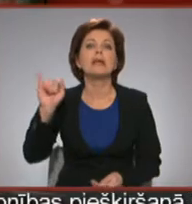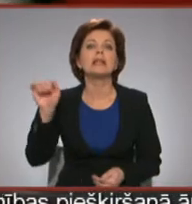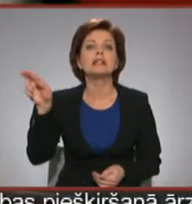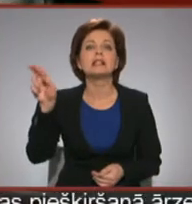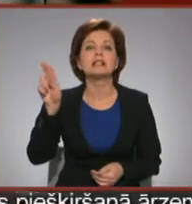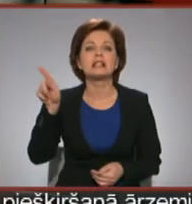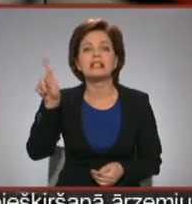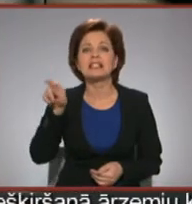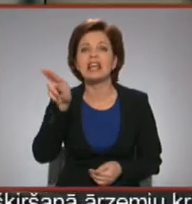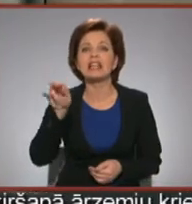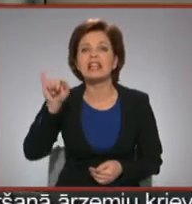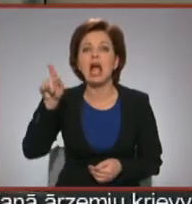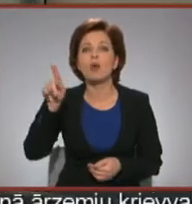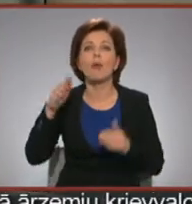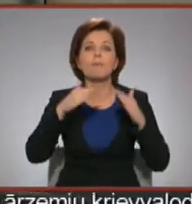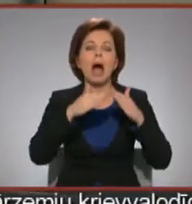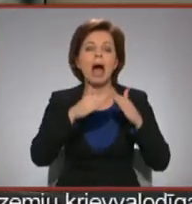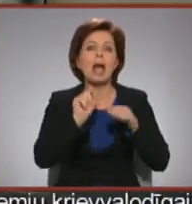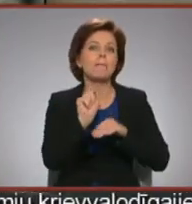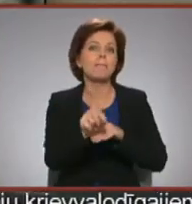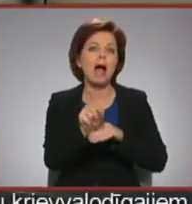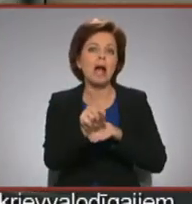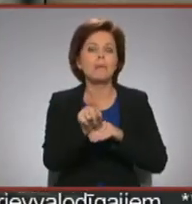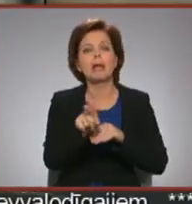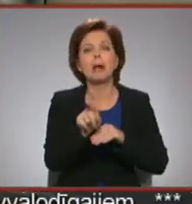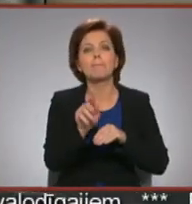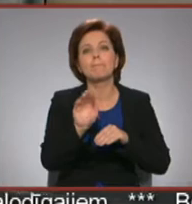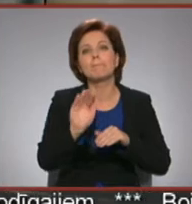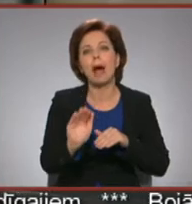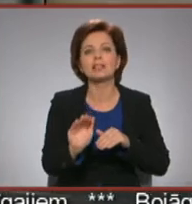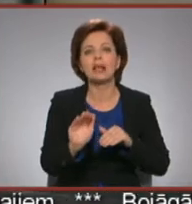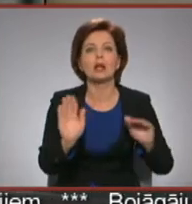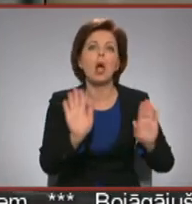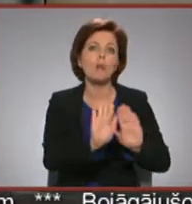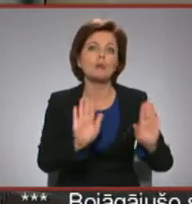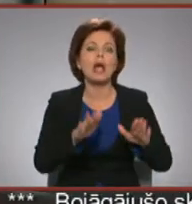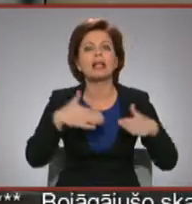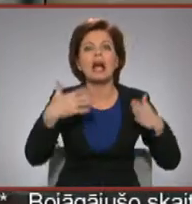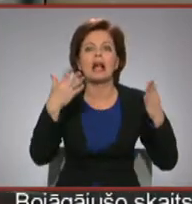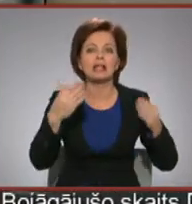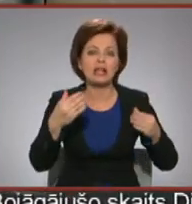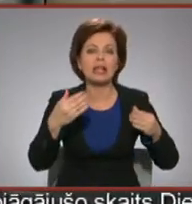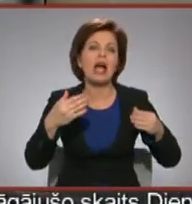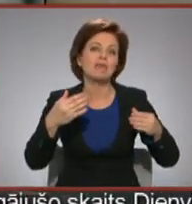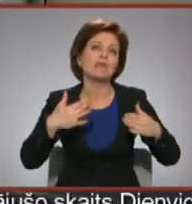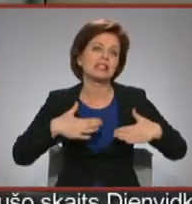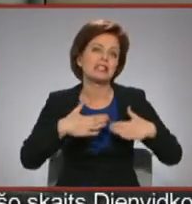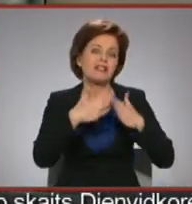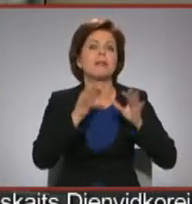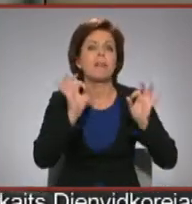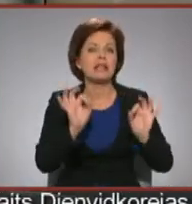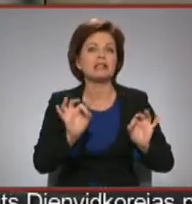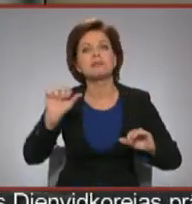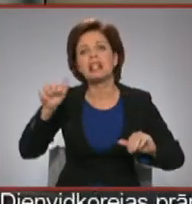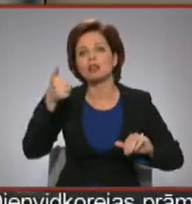Bisnieku māju pagalmā jeb pasteļiņu muzejā lielā diena tiek svinēta vairākas reizes, bet katra tā pa īstam. Jau 6. Gadu pasteļiņu